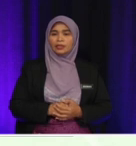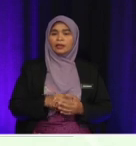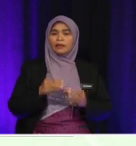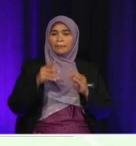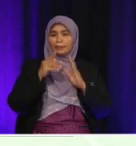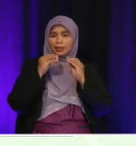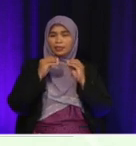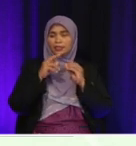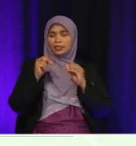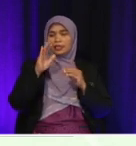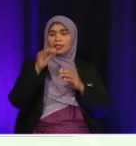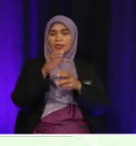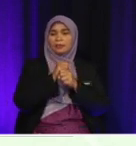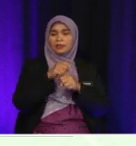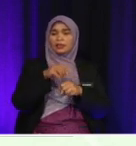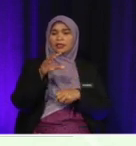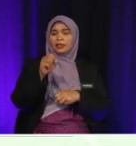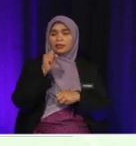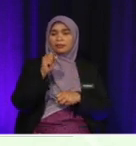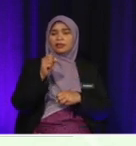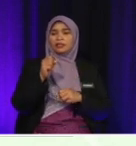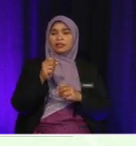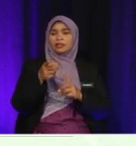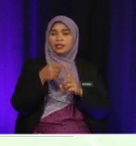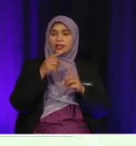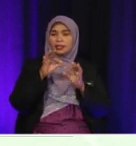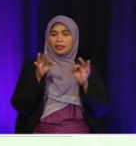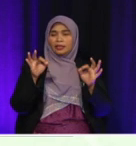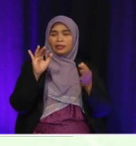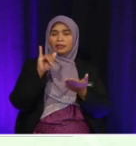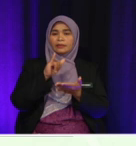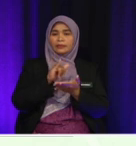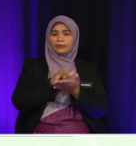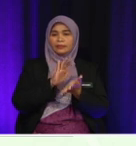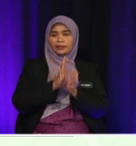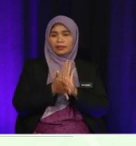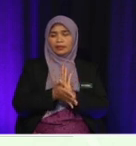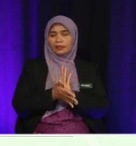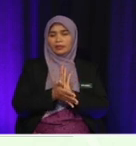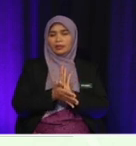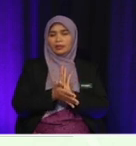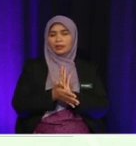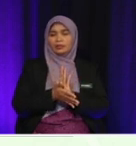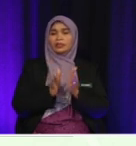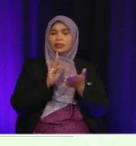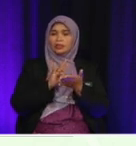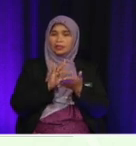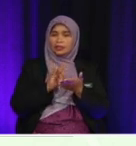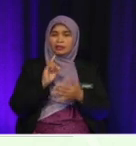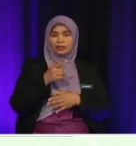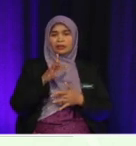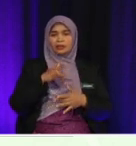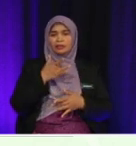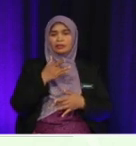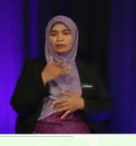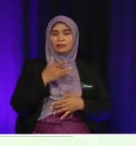pengajaran yang dapat diambil daripada Ayat tersebut jadi kadang-kadang kita rasa agak